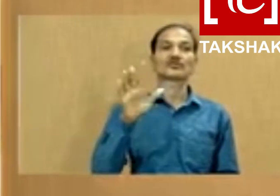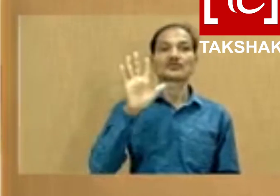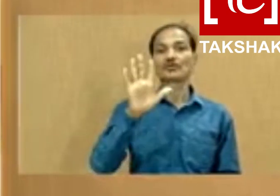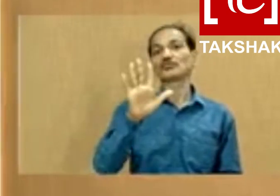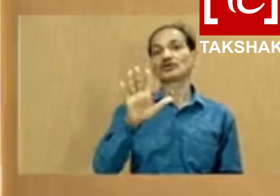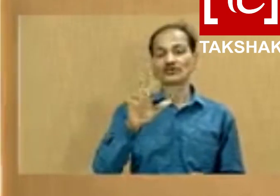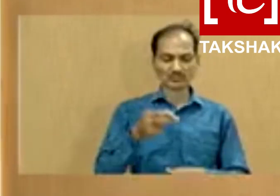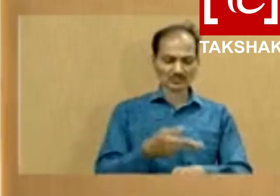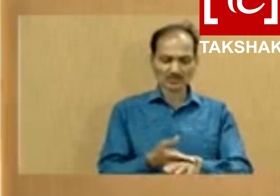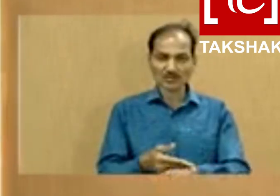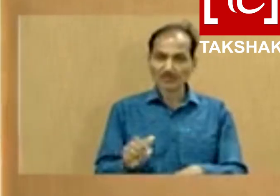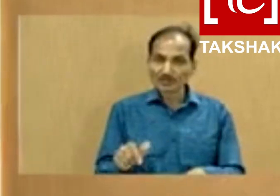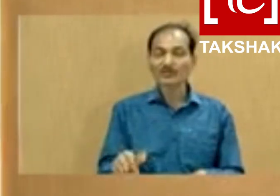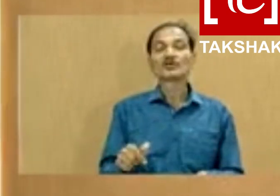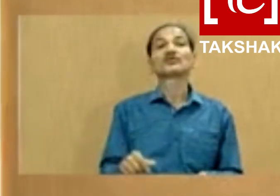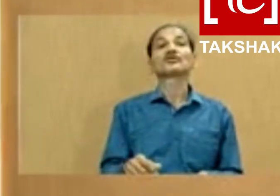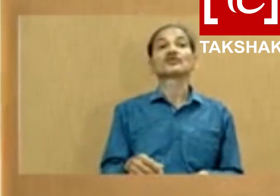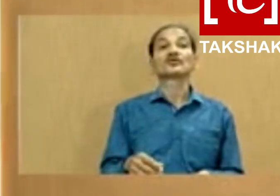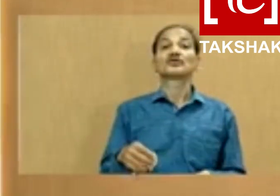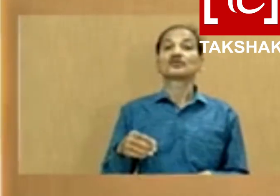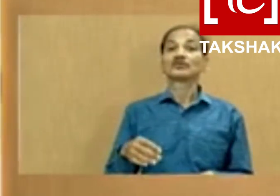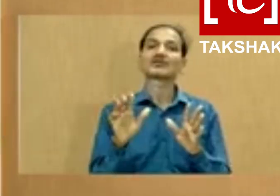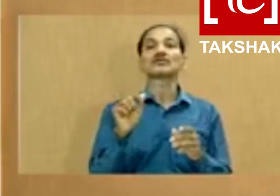ଭାରତବର୍ଷରେ ମୃତକଙ୍କର ସଂଖ୍ୟା 50 ଛୁଇଁଛି।